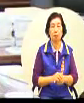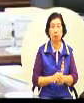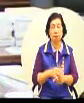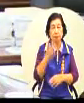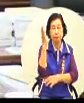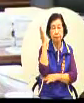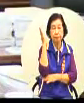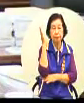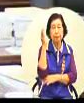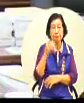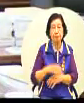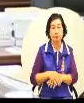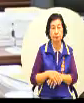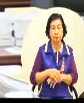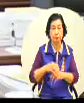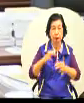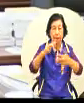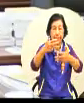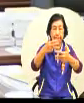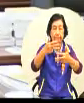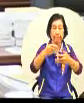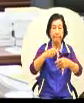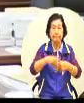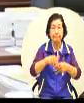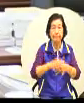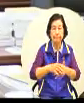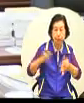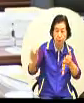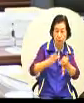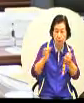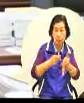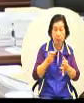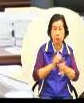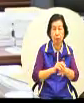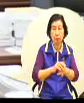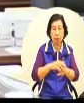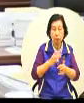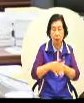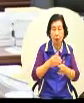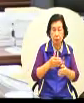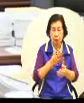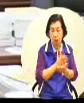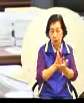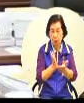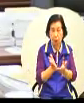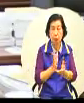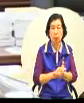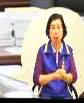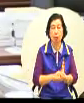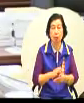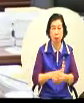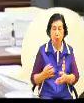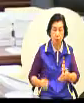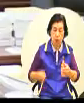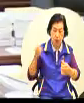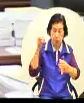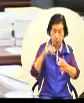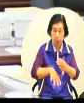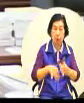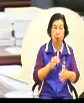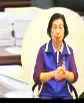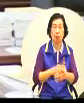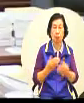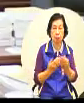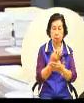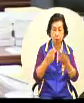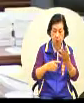在88风灾期间之后等等，也投入了不少的所谓的产业